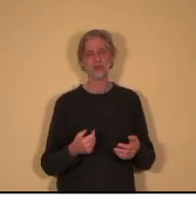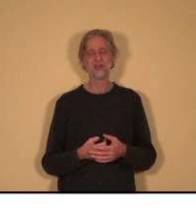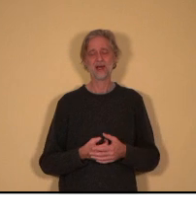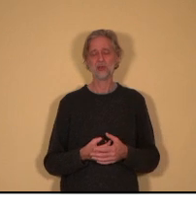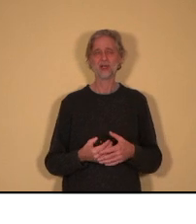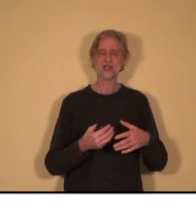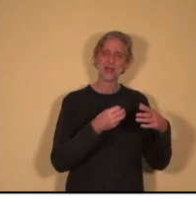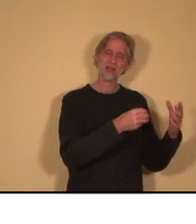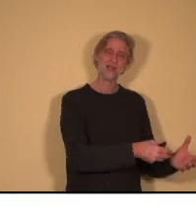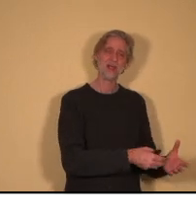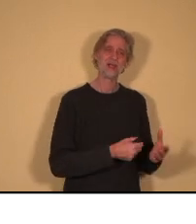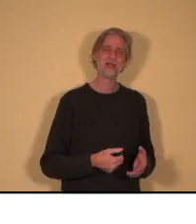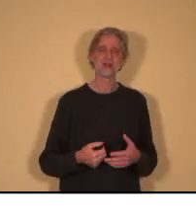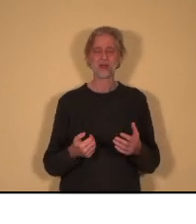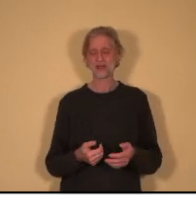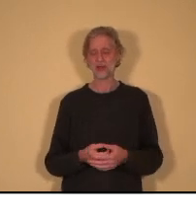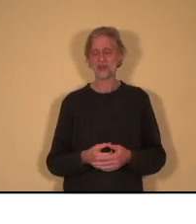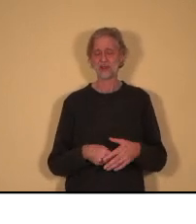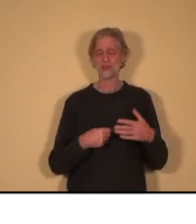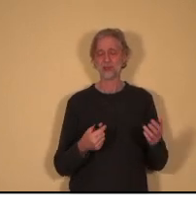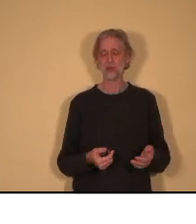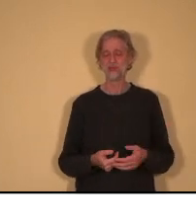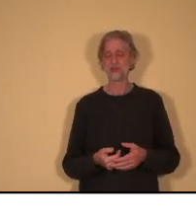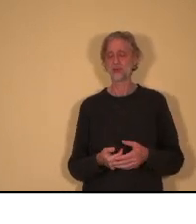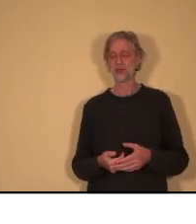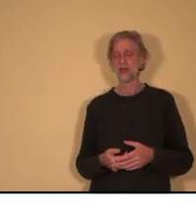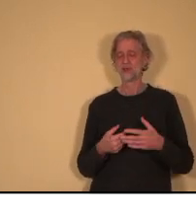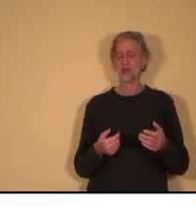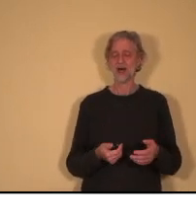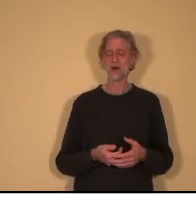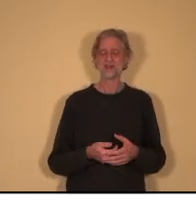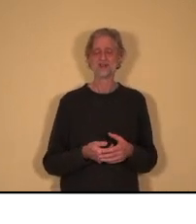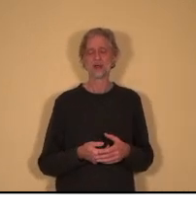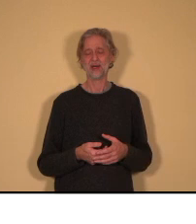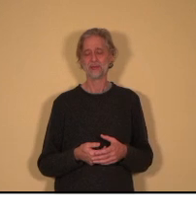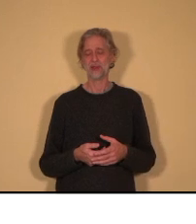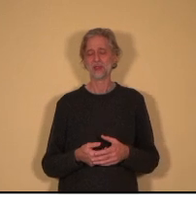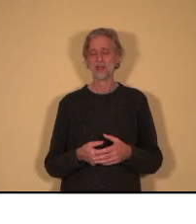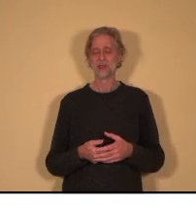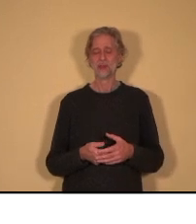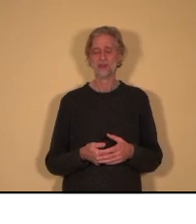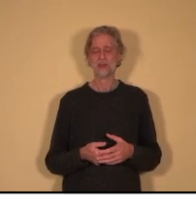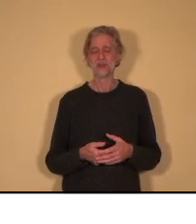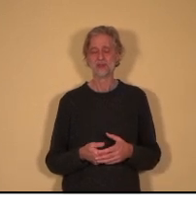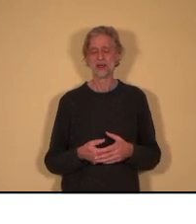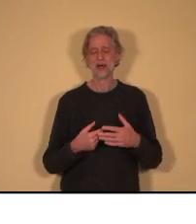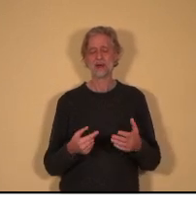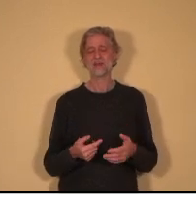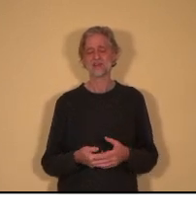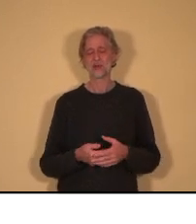ionische Flüssigkeit übergeht. In der liegt jetzt mein Katalysator vor, die Umsetzung zur Ameisensäure erfolgt und